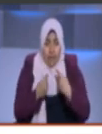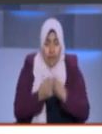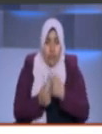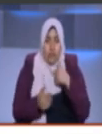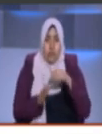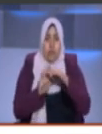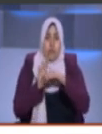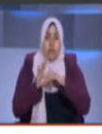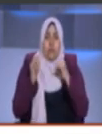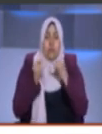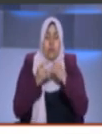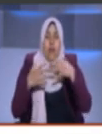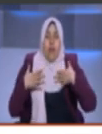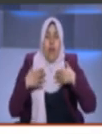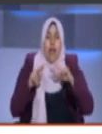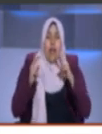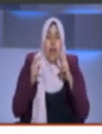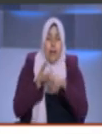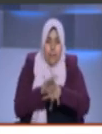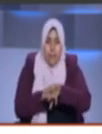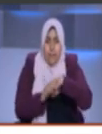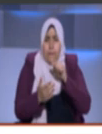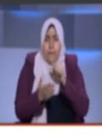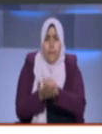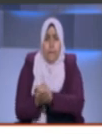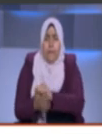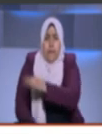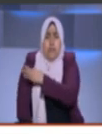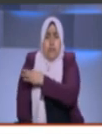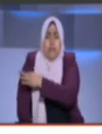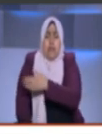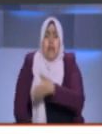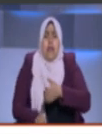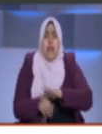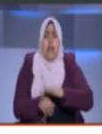طلبت من جميع الدول اجراء تجارب سريريه على